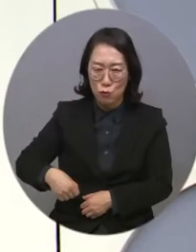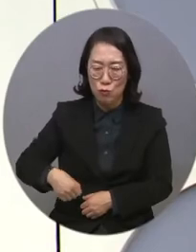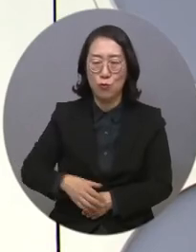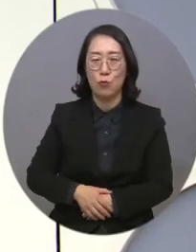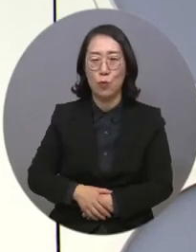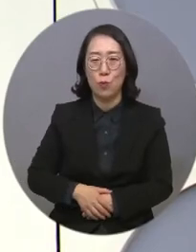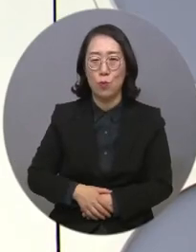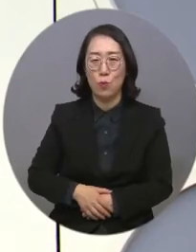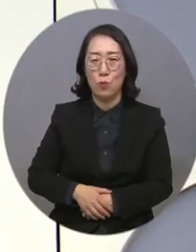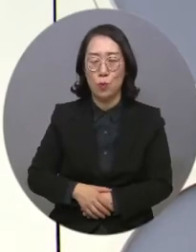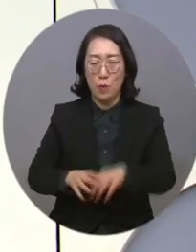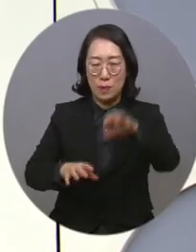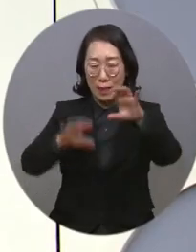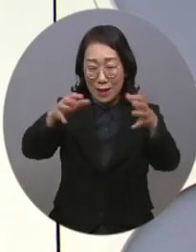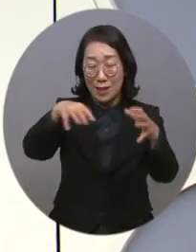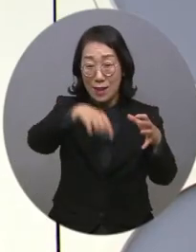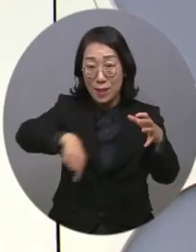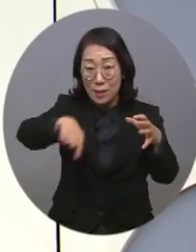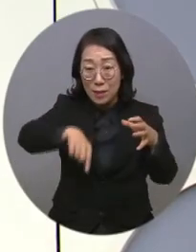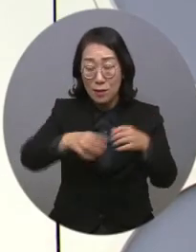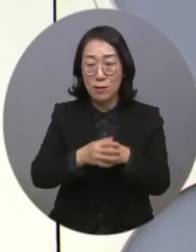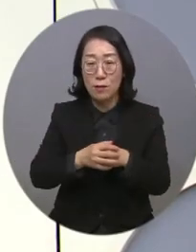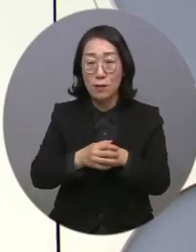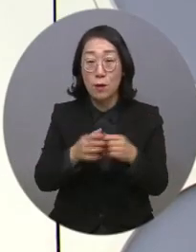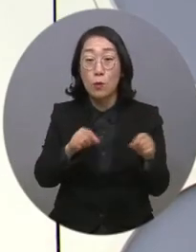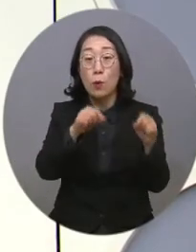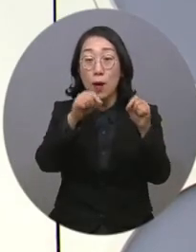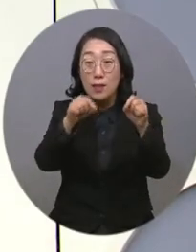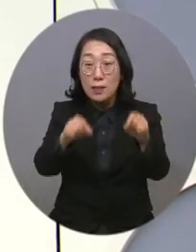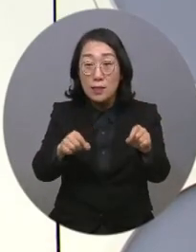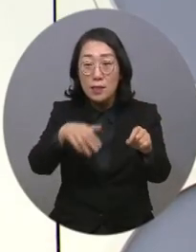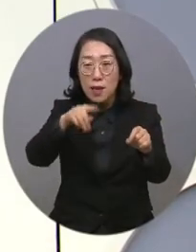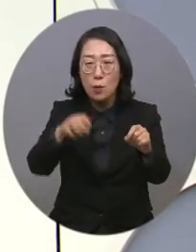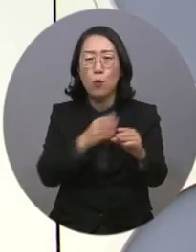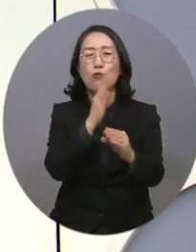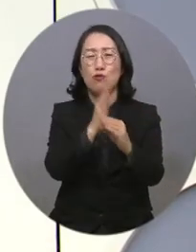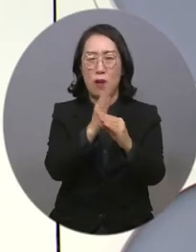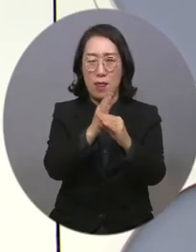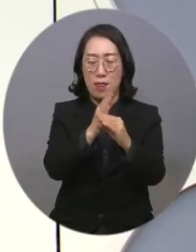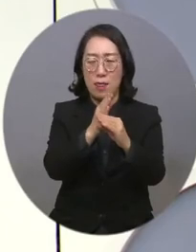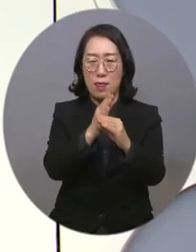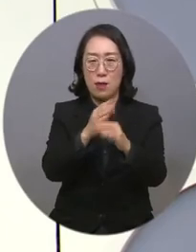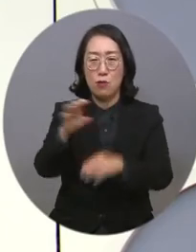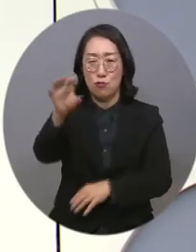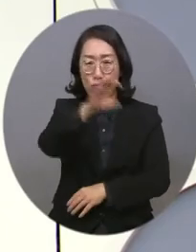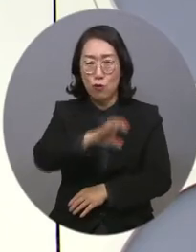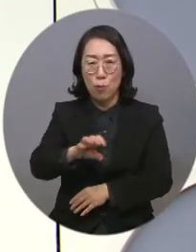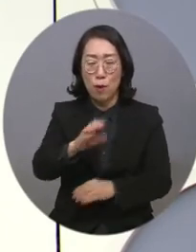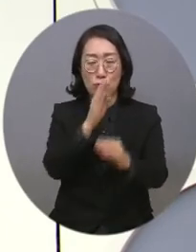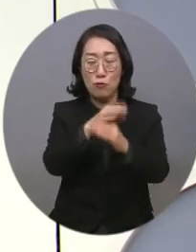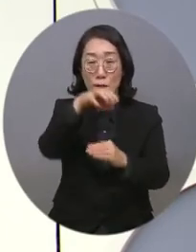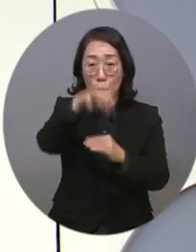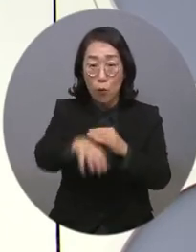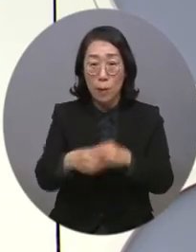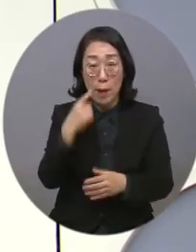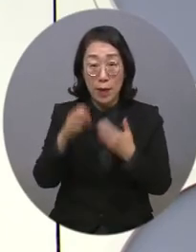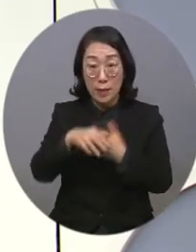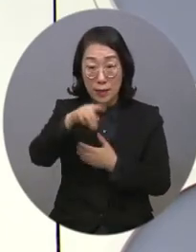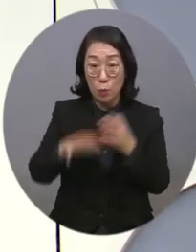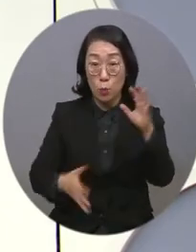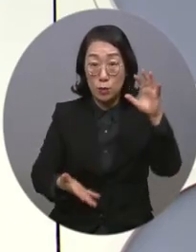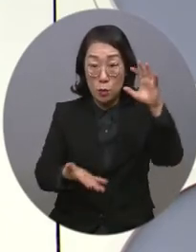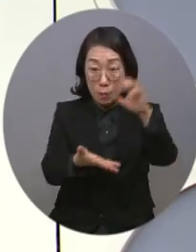사이에서 가지고 순환을 많이 되는. 체코는 유럽의 한 가운데 있습니다. 유럽의 심장이라 하는데 이게 체코 땅을 점령하면 유럽을